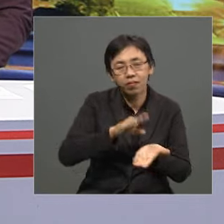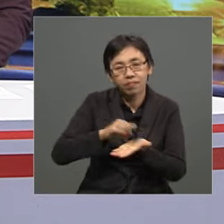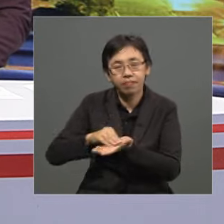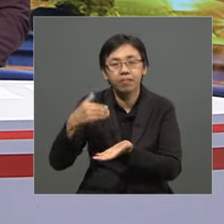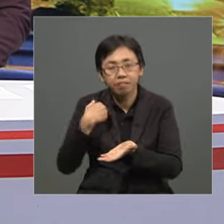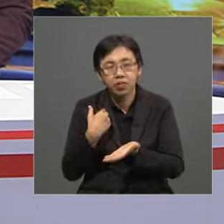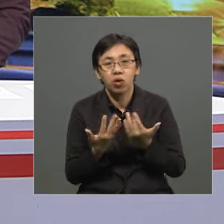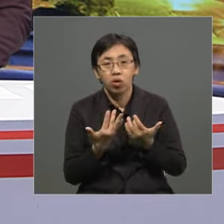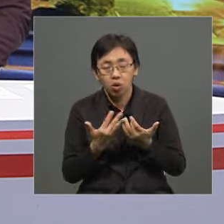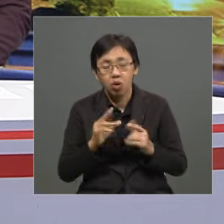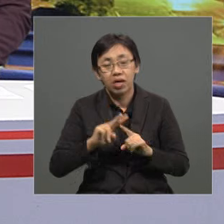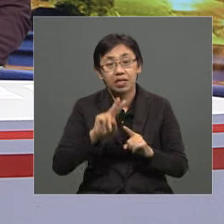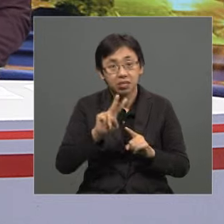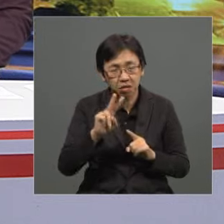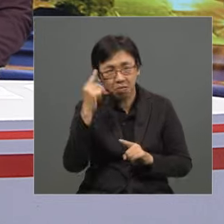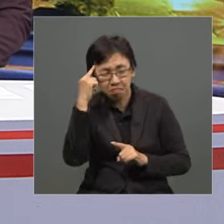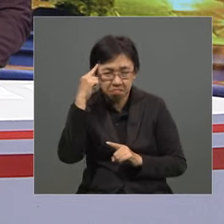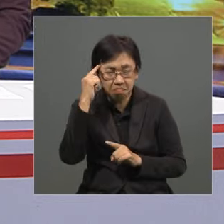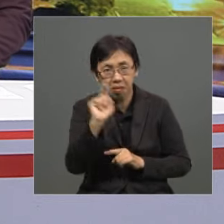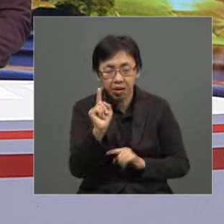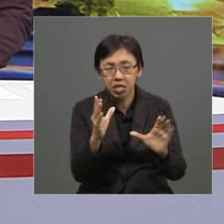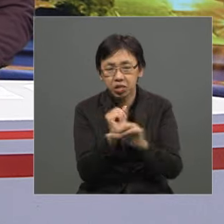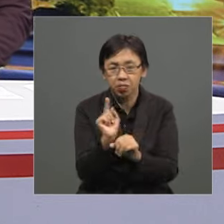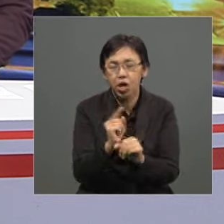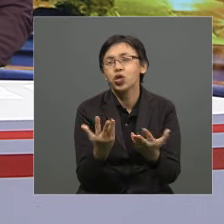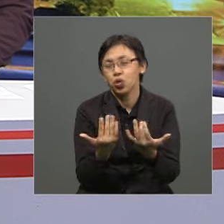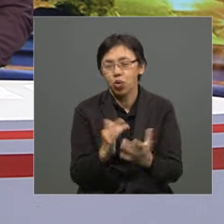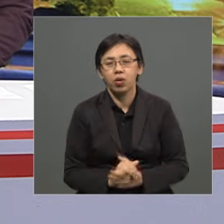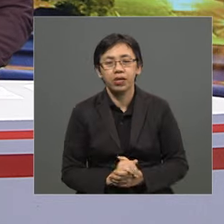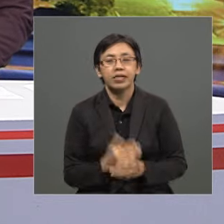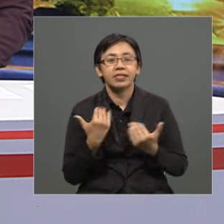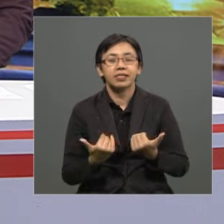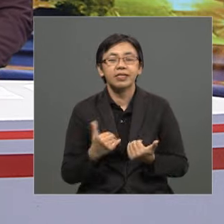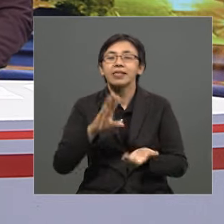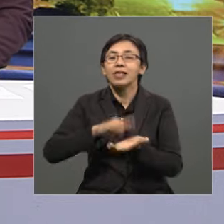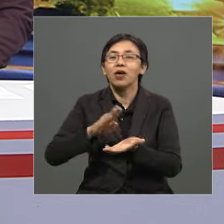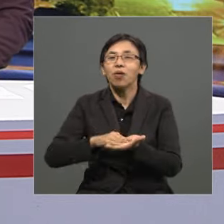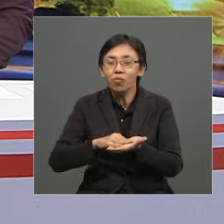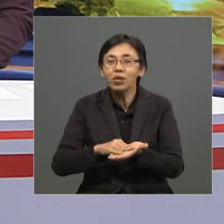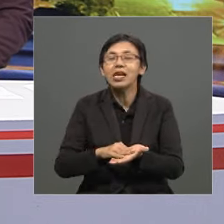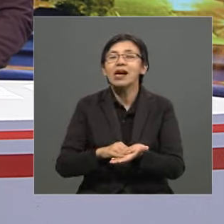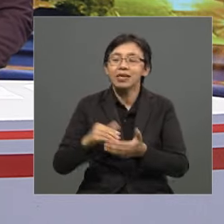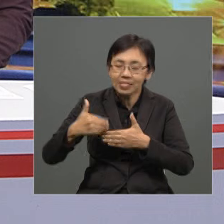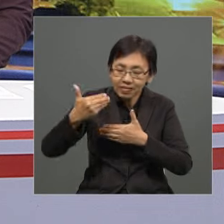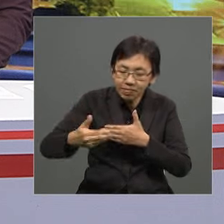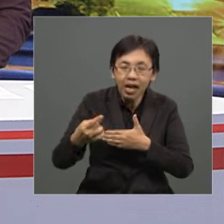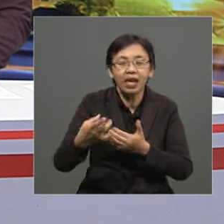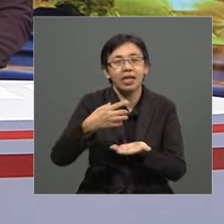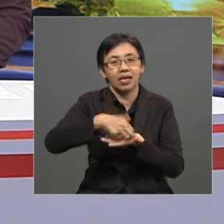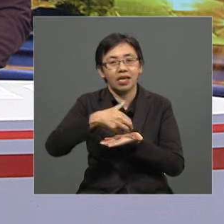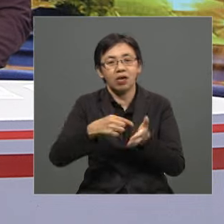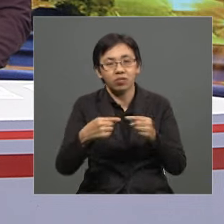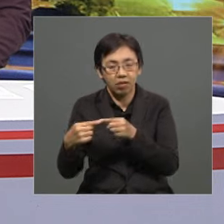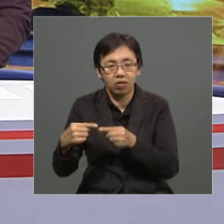ลอต 2ผู้ต้องหาในคดีนี้จะมีอีกหรือไม่นะคะแล้วก็เดี๋ยวเรามีความคืบหน้าก็จะมารายงานให้ทราบแต่ว่าไปดูความ